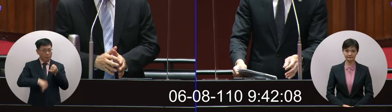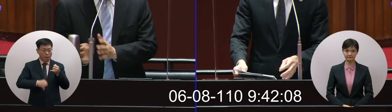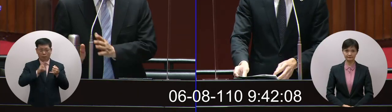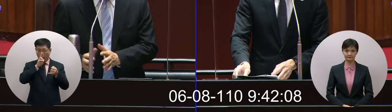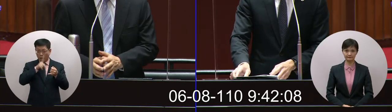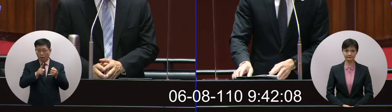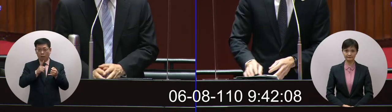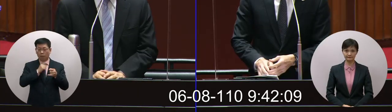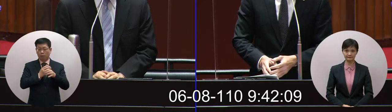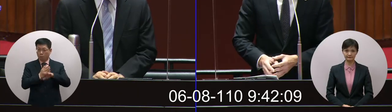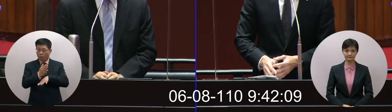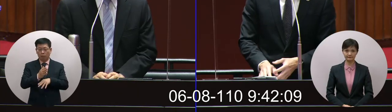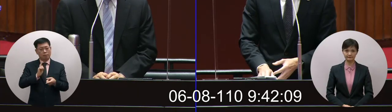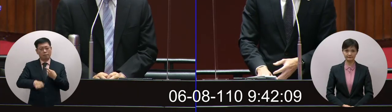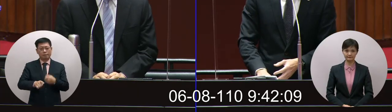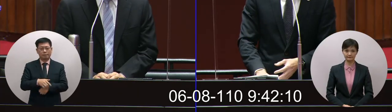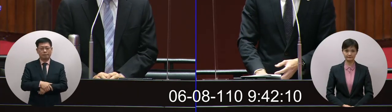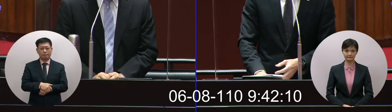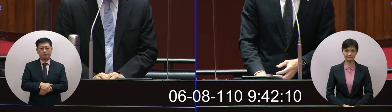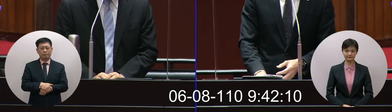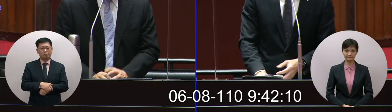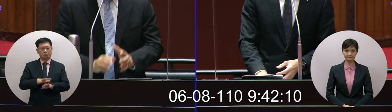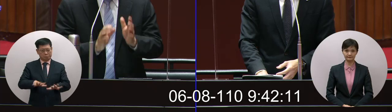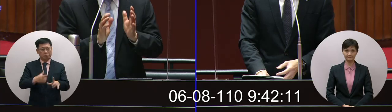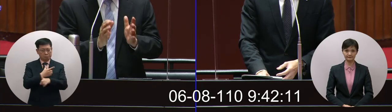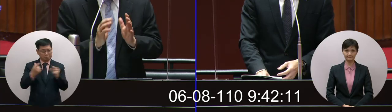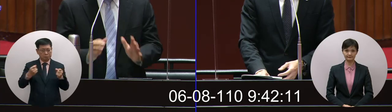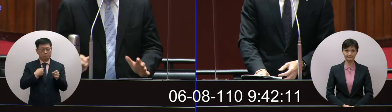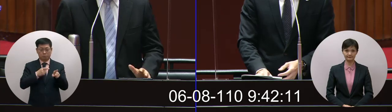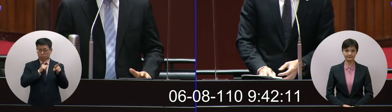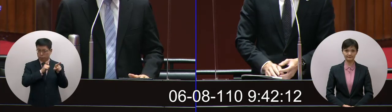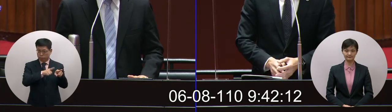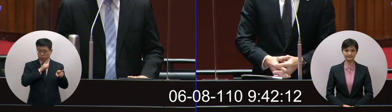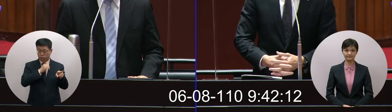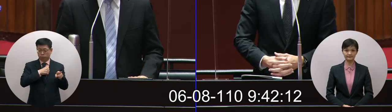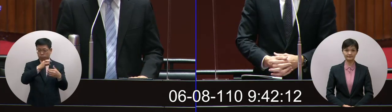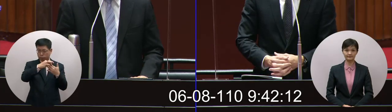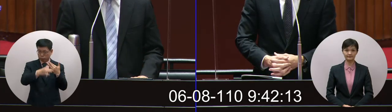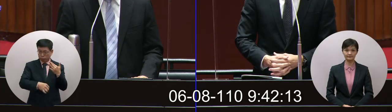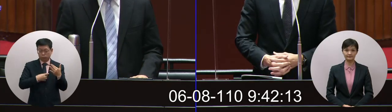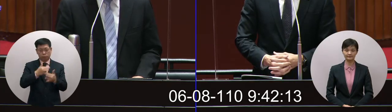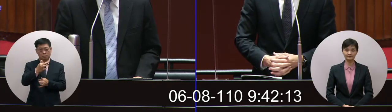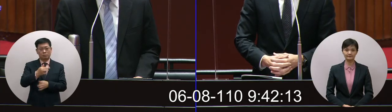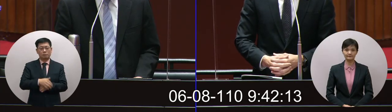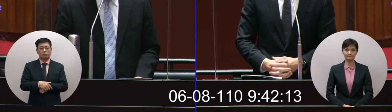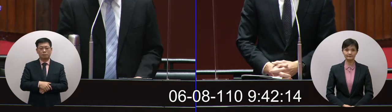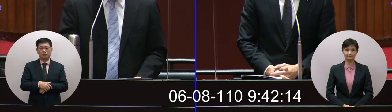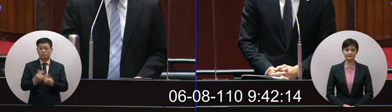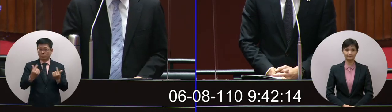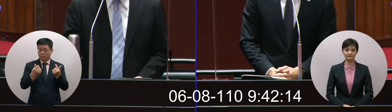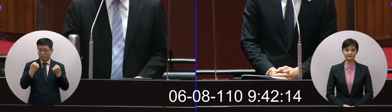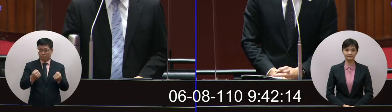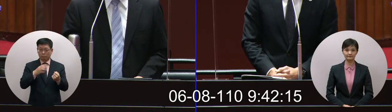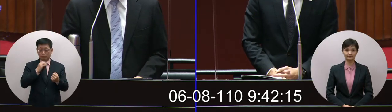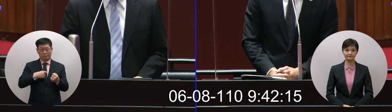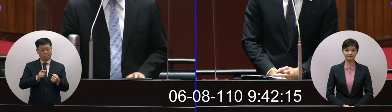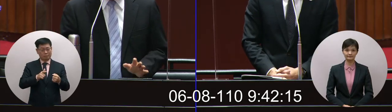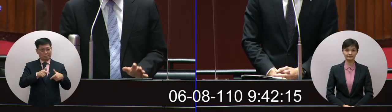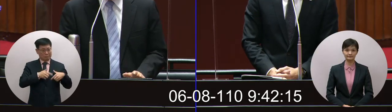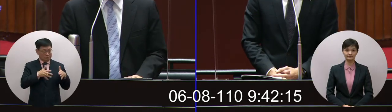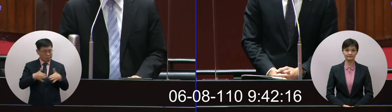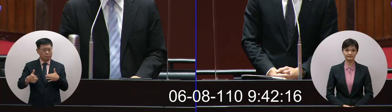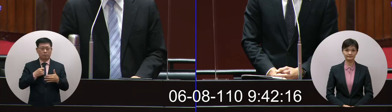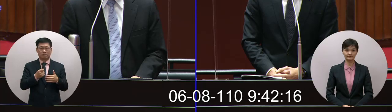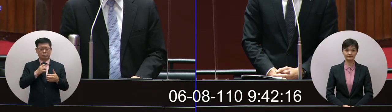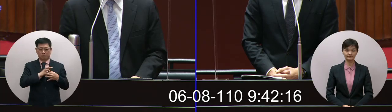唔对，做了过头嘛唔对，所以应该照这个指引来做较对。尤其伫心理上应该